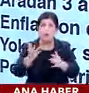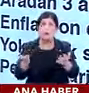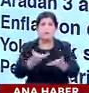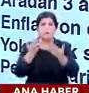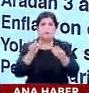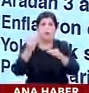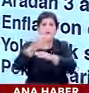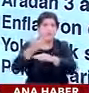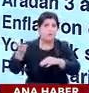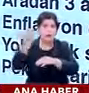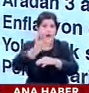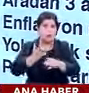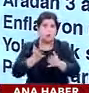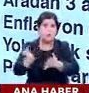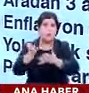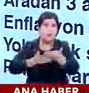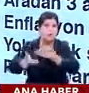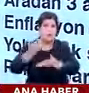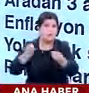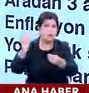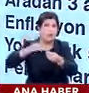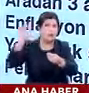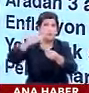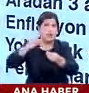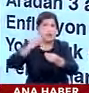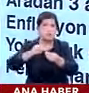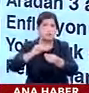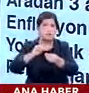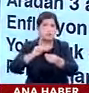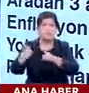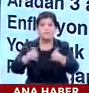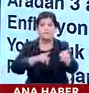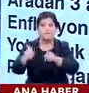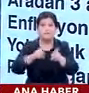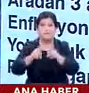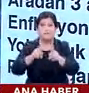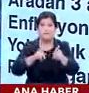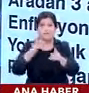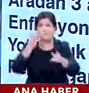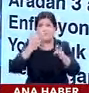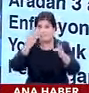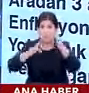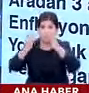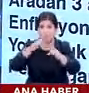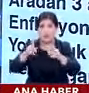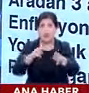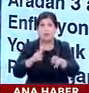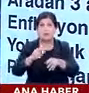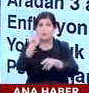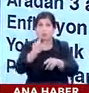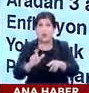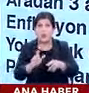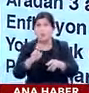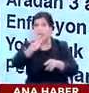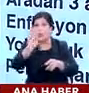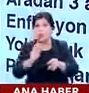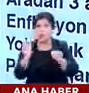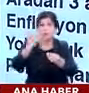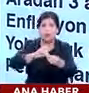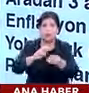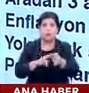sektör birçok üretici zammı yapıyor Mazereti belli kur yüksek Efendim gider fiyatları yüksek üretim fiyatları yüksek